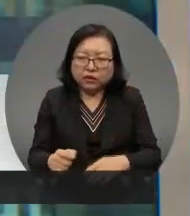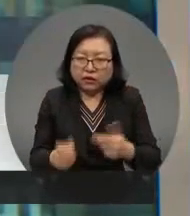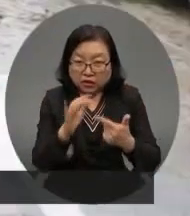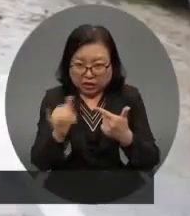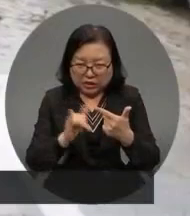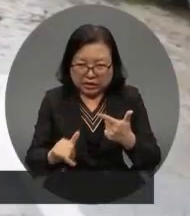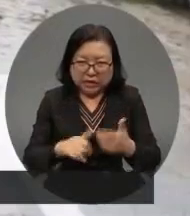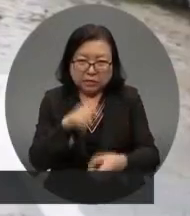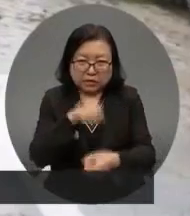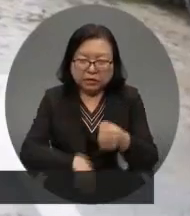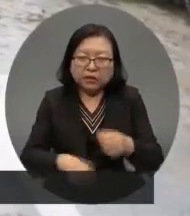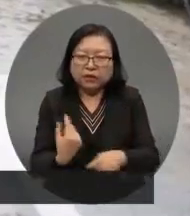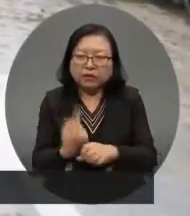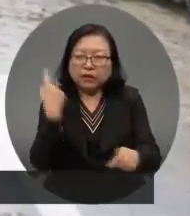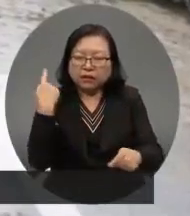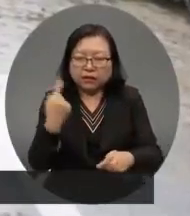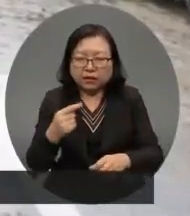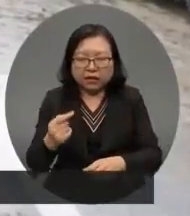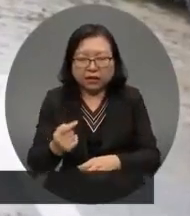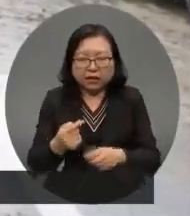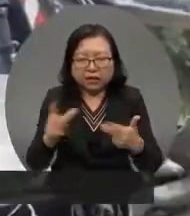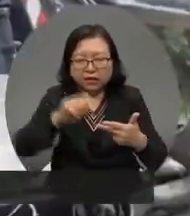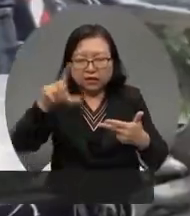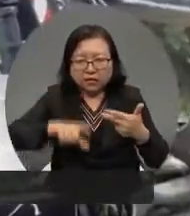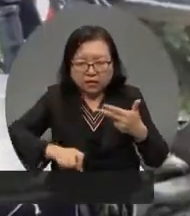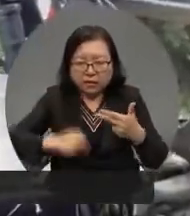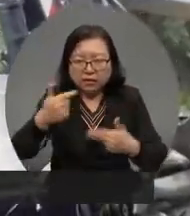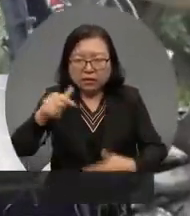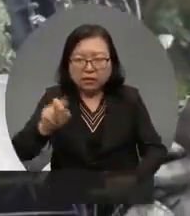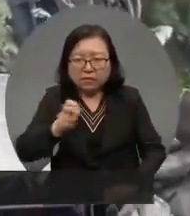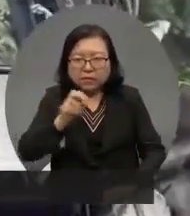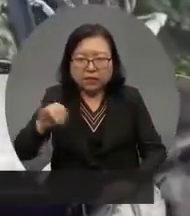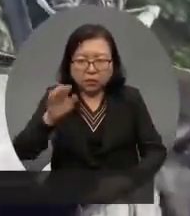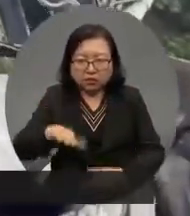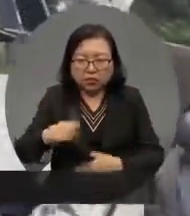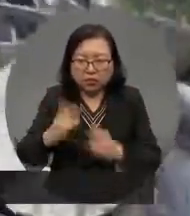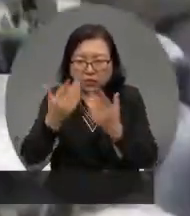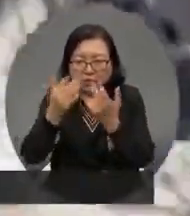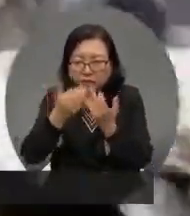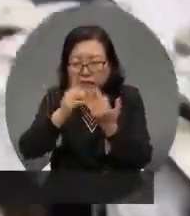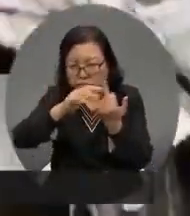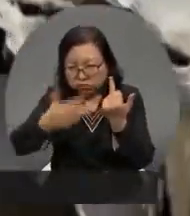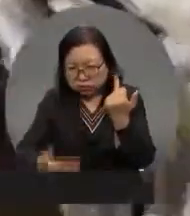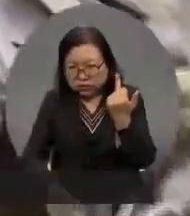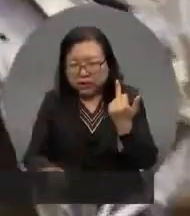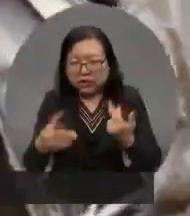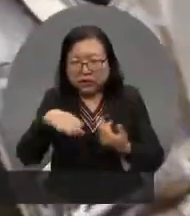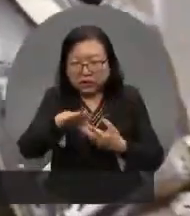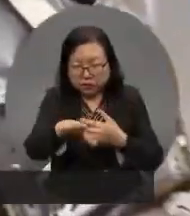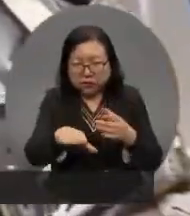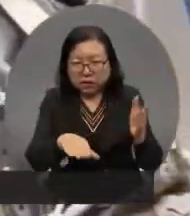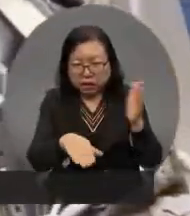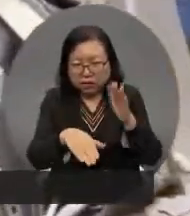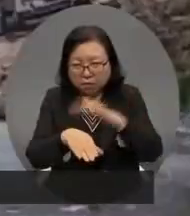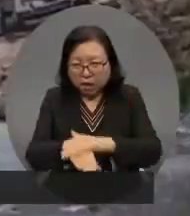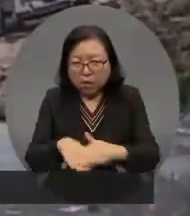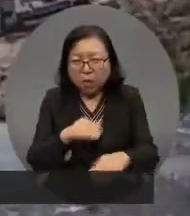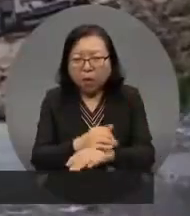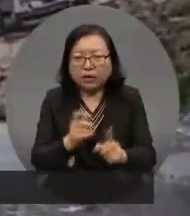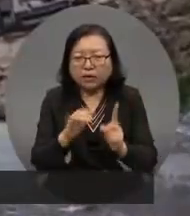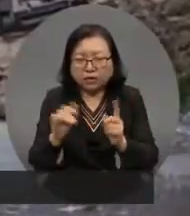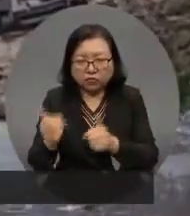7월 15일 청주시 남이면의 한 도로에서 난 산사태로 승용차가 매몰돼 한 명이 숨지고 한 명이